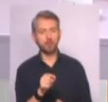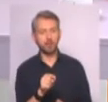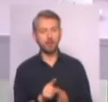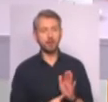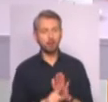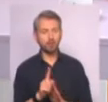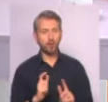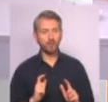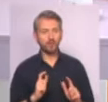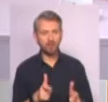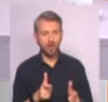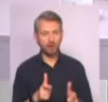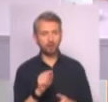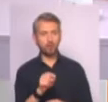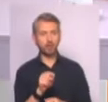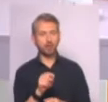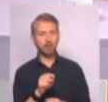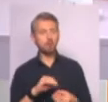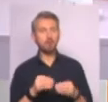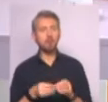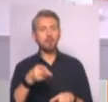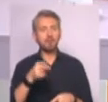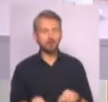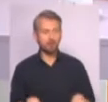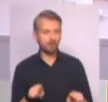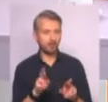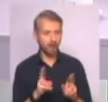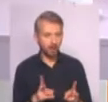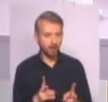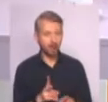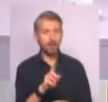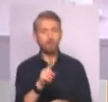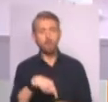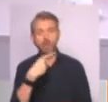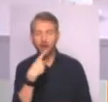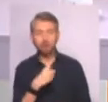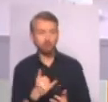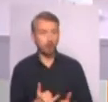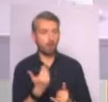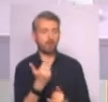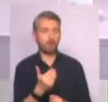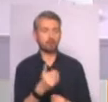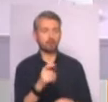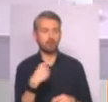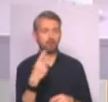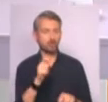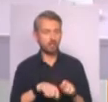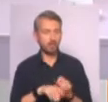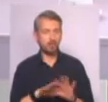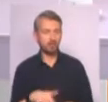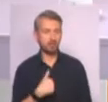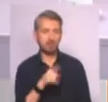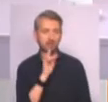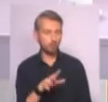починають виставляти. Проблема закінчується наступним чином. Вони кажуть, що, шановні, ваш лічильник не повірений, я його якби не